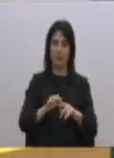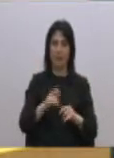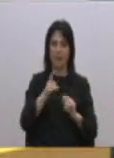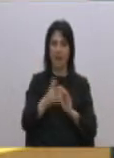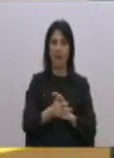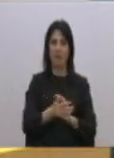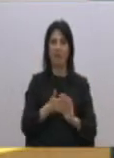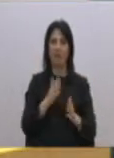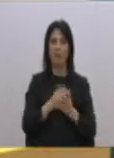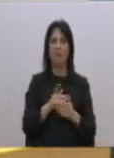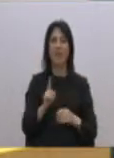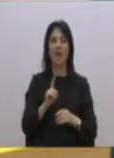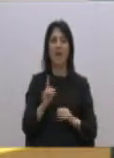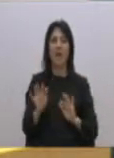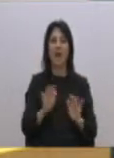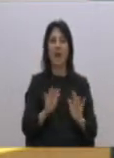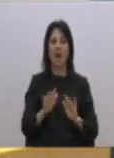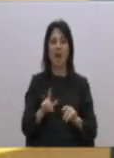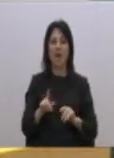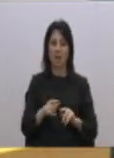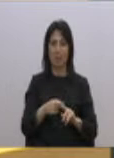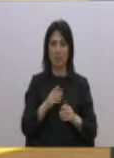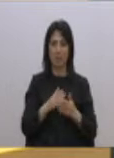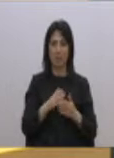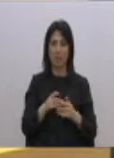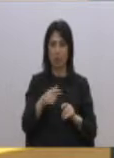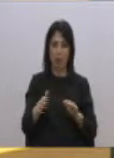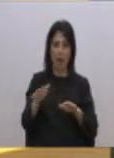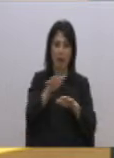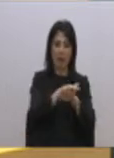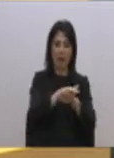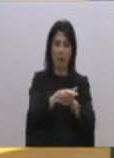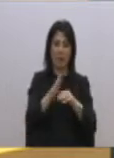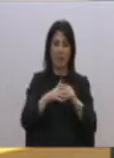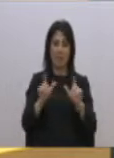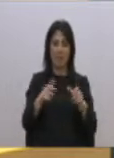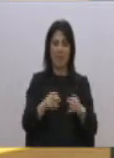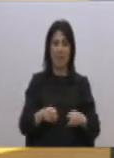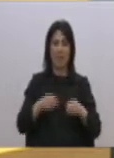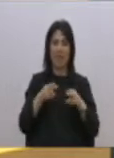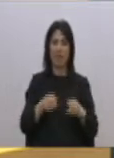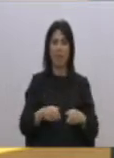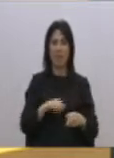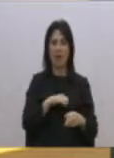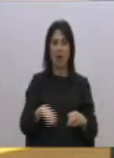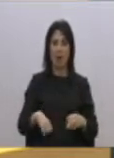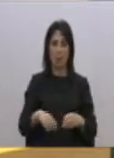გასაგები არის, რაზე რეაგირებთ და რაზე არ რეაგირებთ. Და ისიც ნახეთ, როგორ განცირებულ კრიმინალურ კლანს.